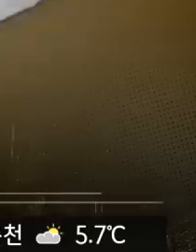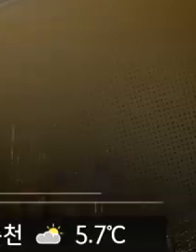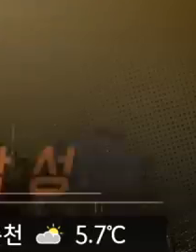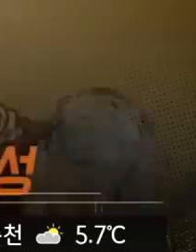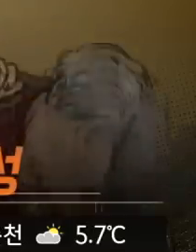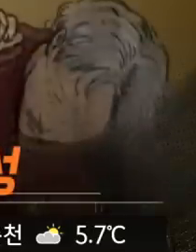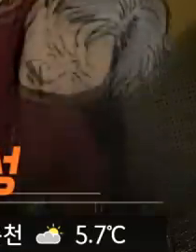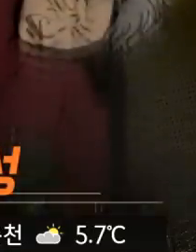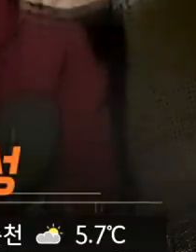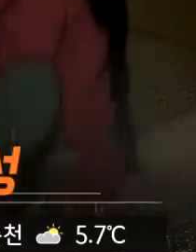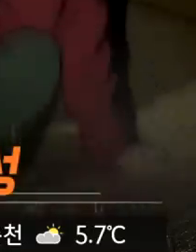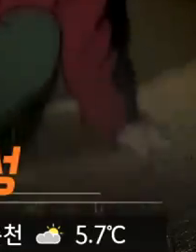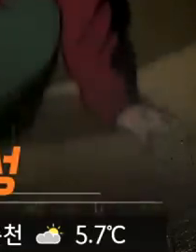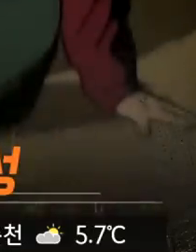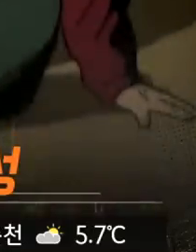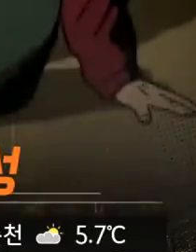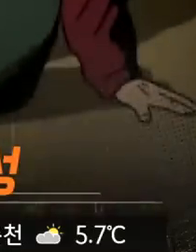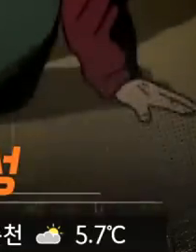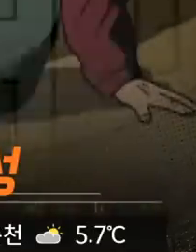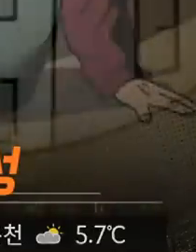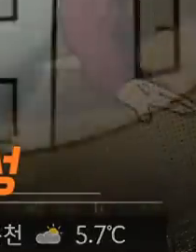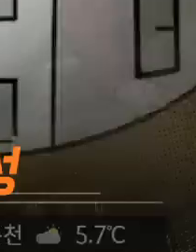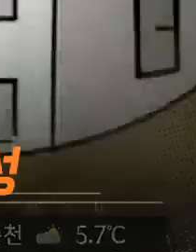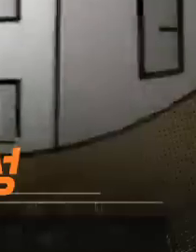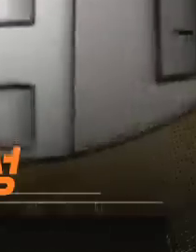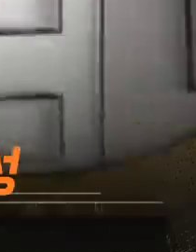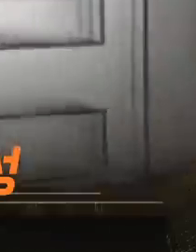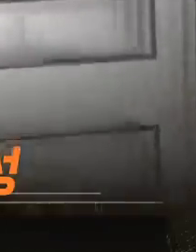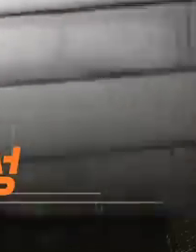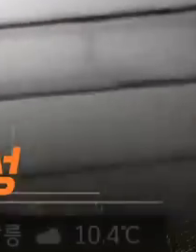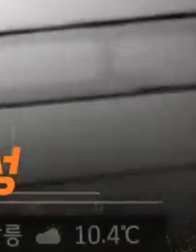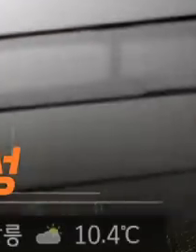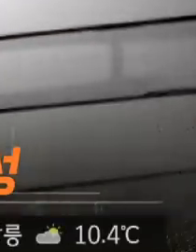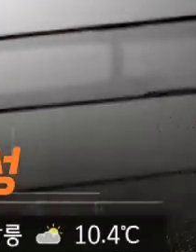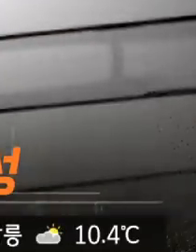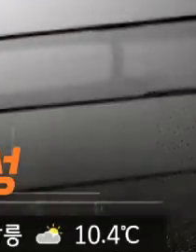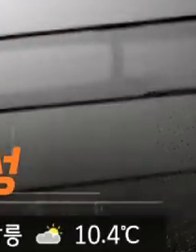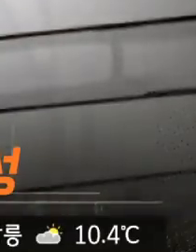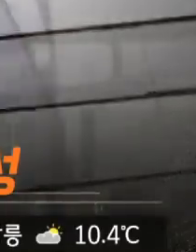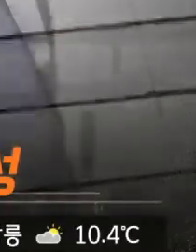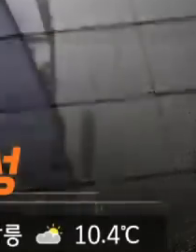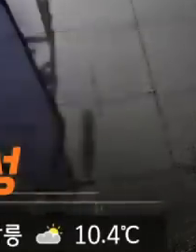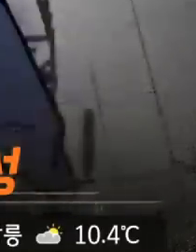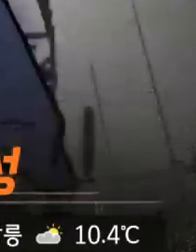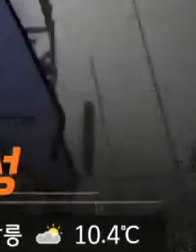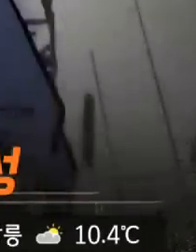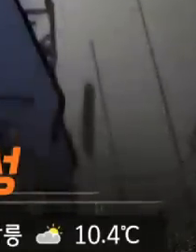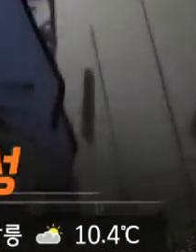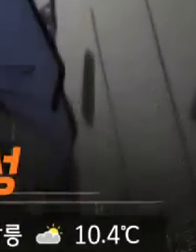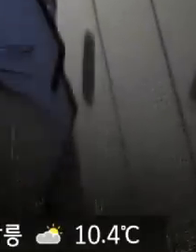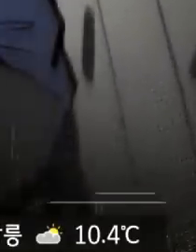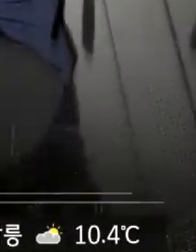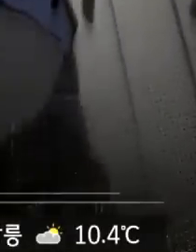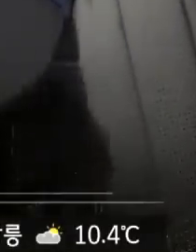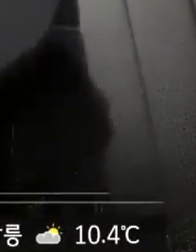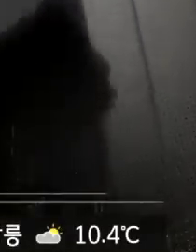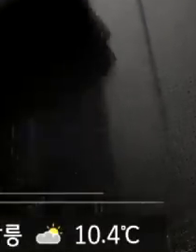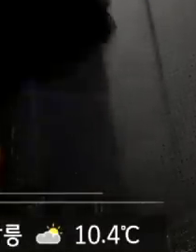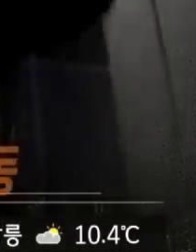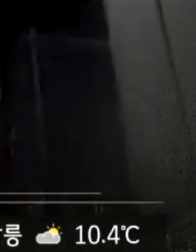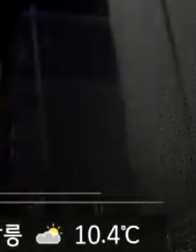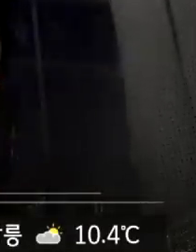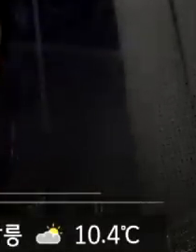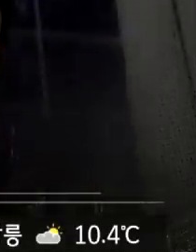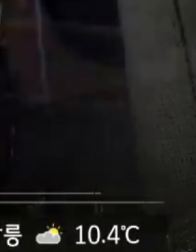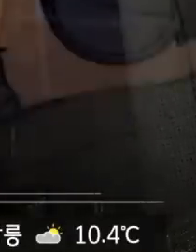지난달 전북 전주시의 자택에서 80대 어머니를 살해한 50대 남성이 재판에 넘겨졌습니다. 남성은 어머니를 살해한 후